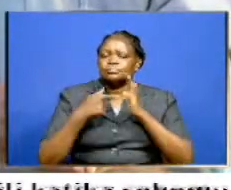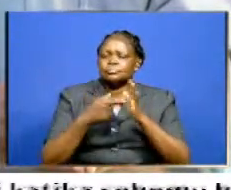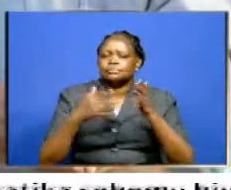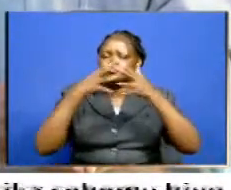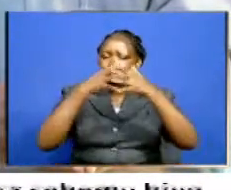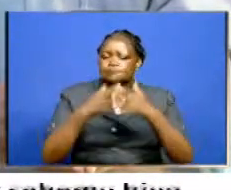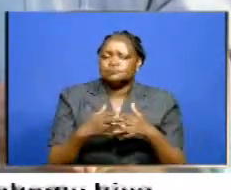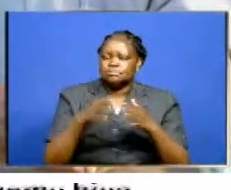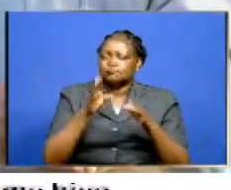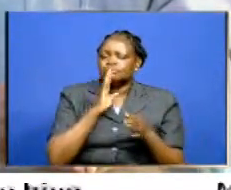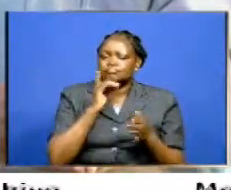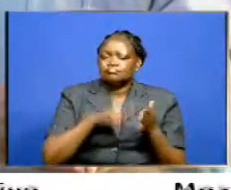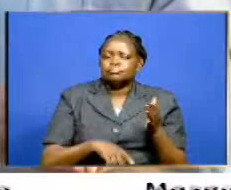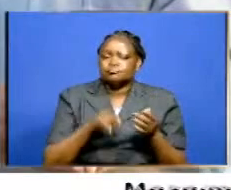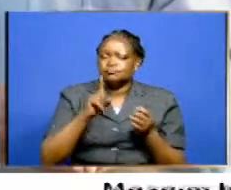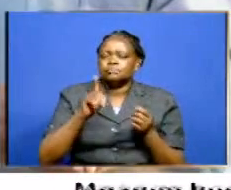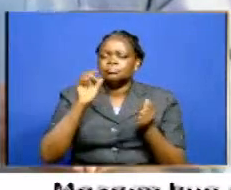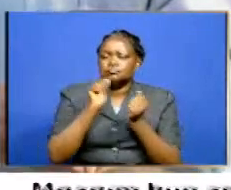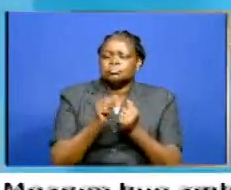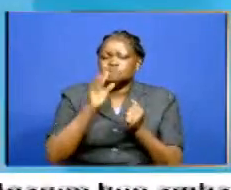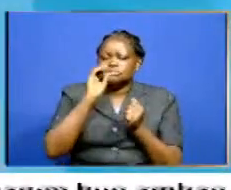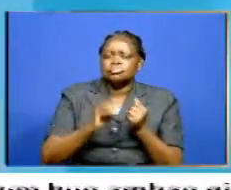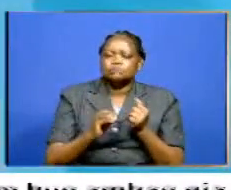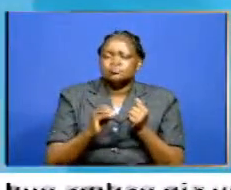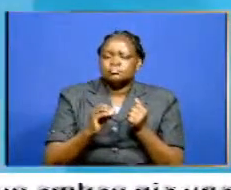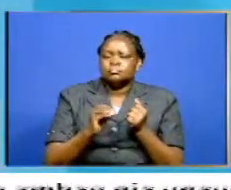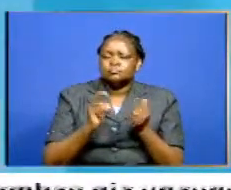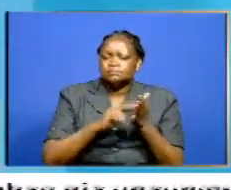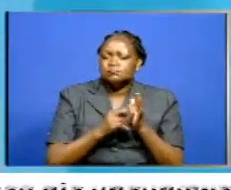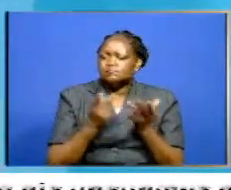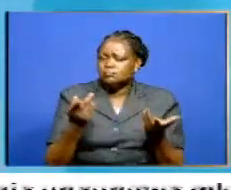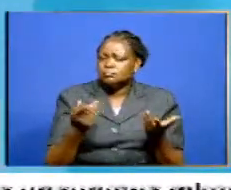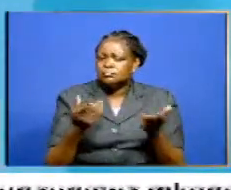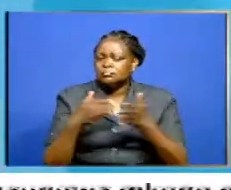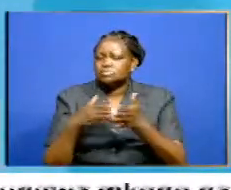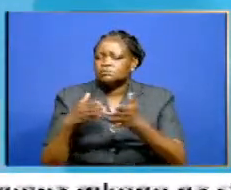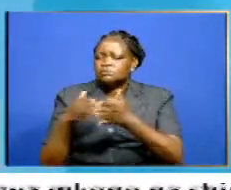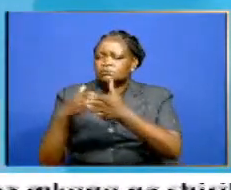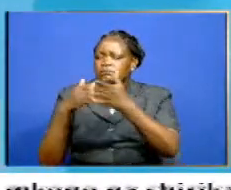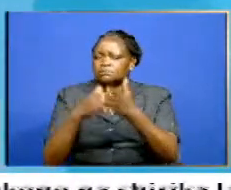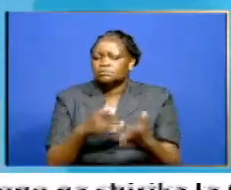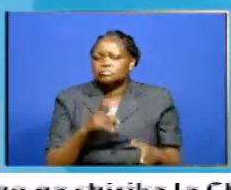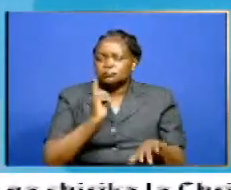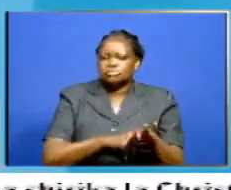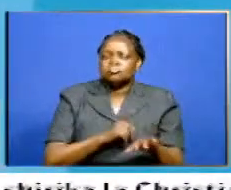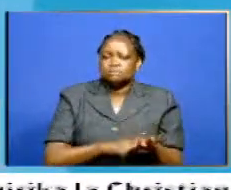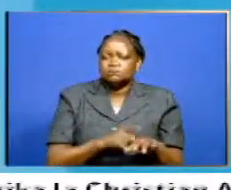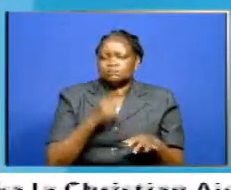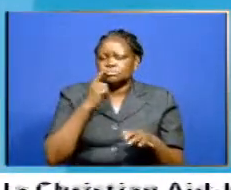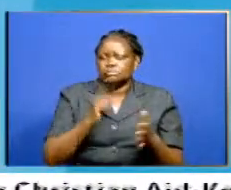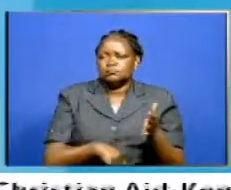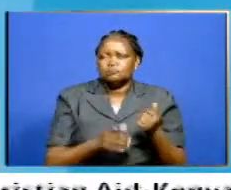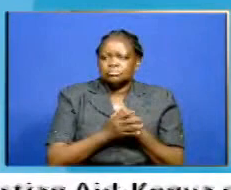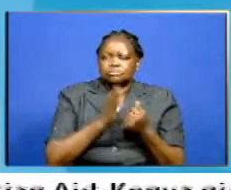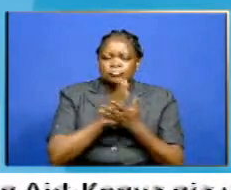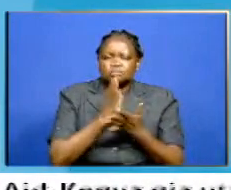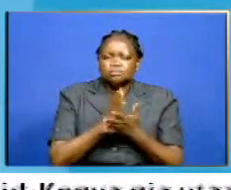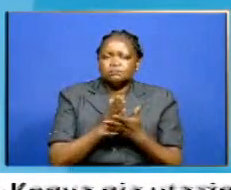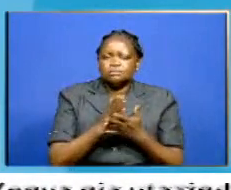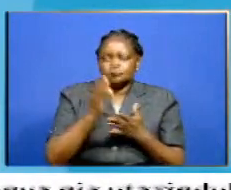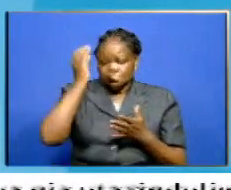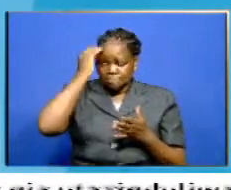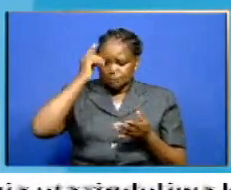at 110%. Kwa hivyo tusikue na visingizio ikifika kwamba unajua au wanafunzi wenye wako